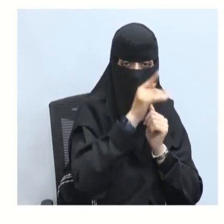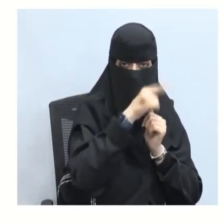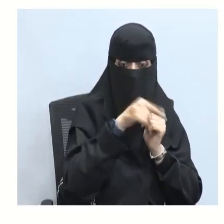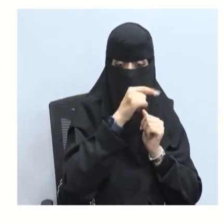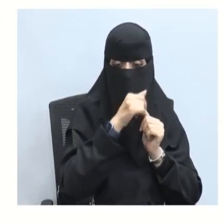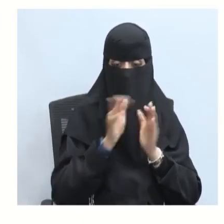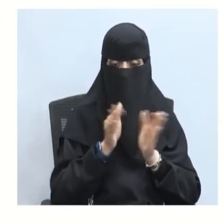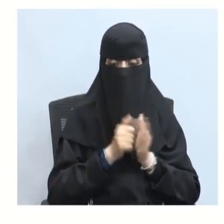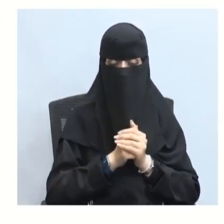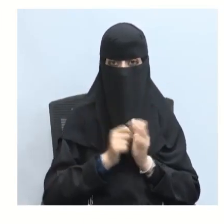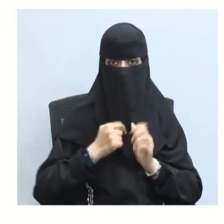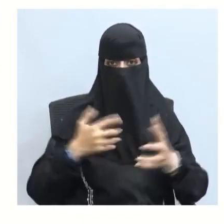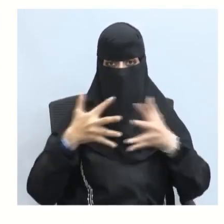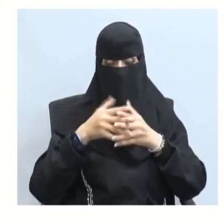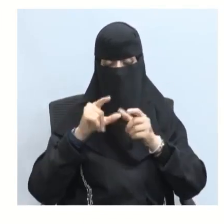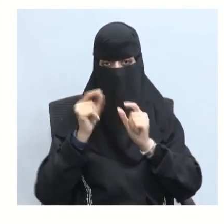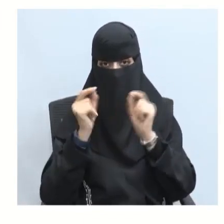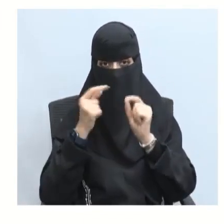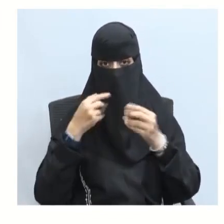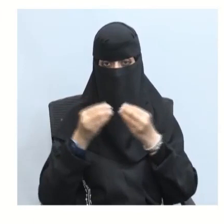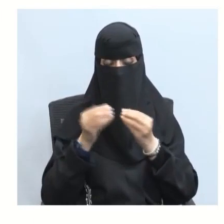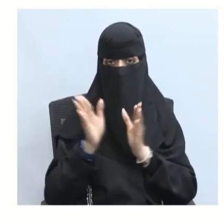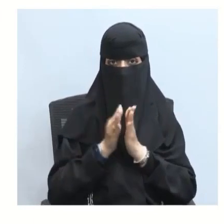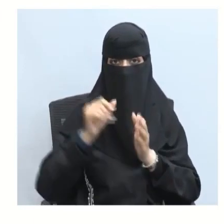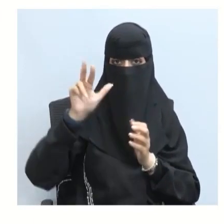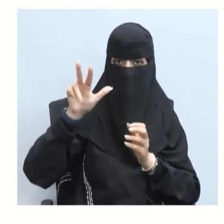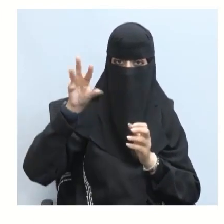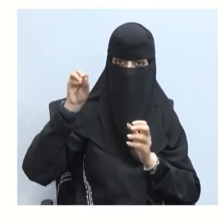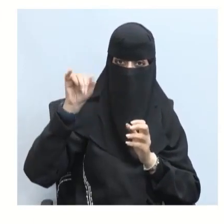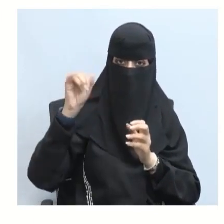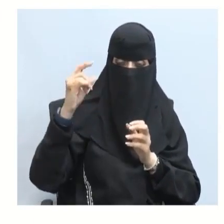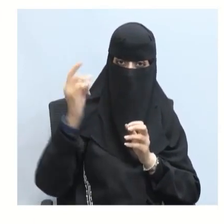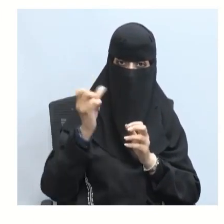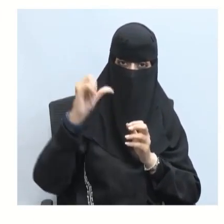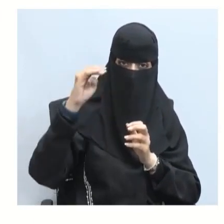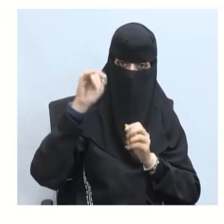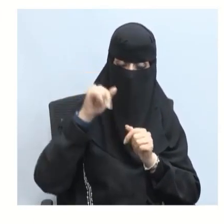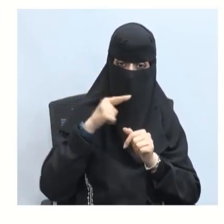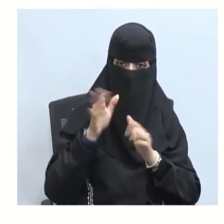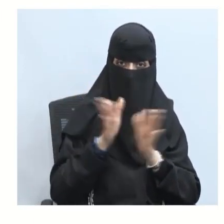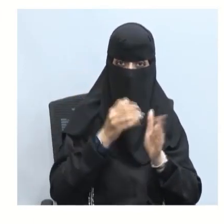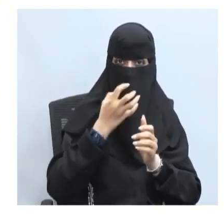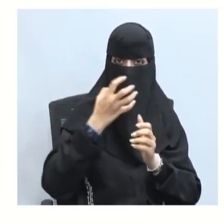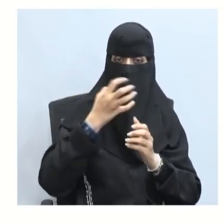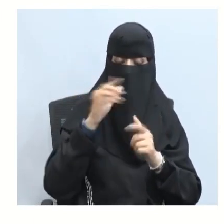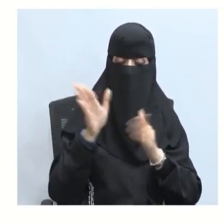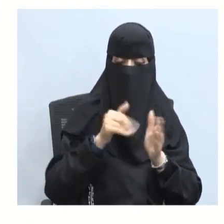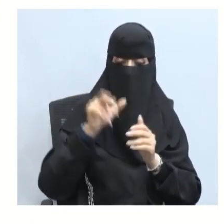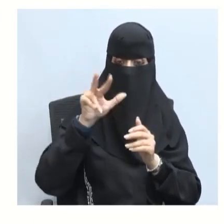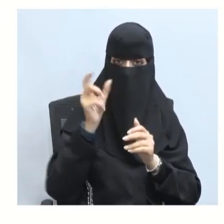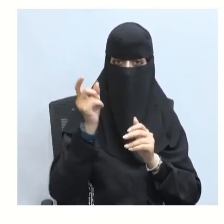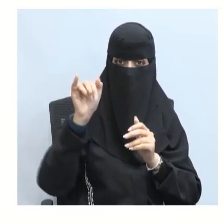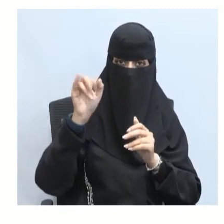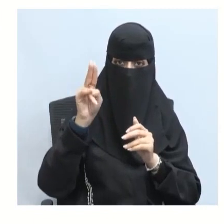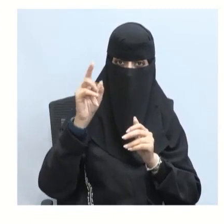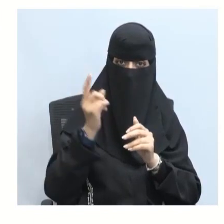الكربون تتحد ذرات الكربون مع ذرات الهيدروجين او مع ذرات عناصر اخرى مع الاكسجين مع النيتروجين لاحظ معي هذا